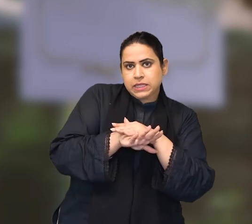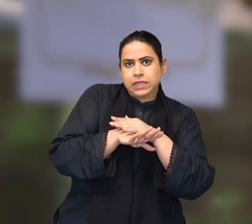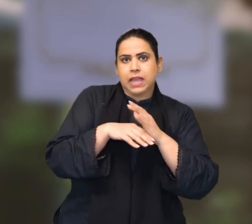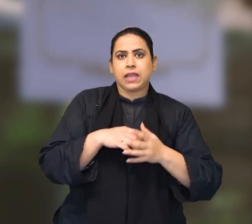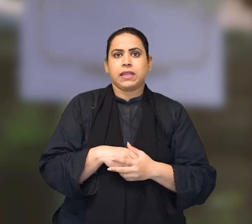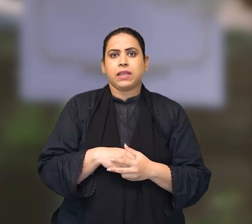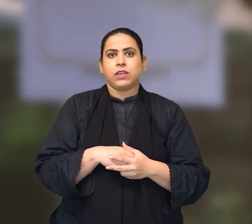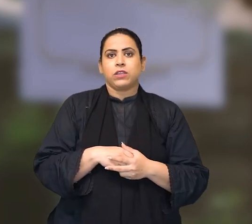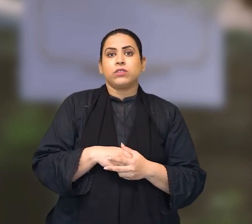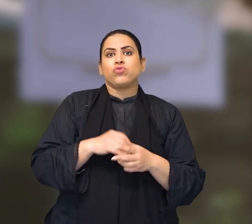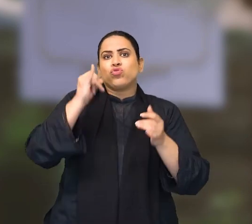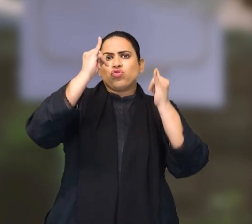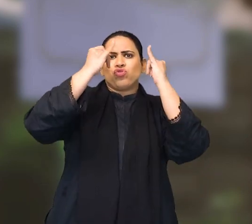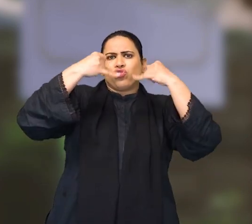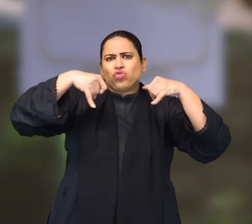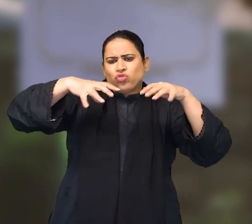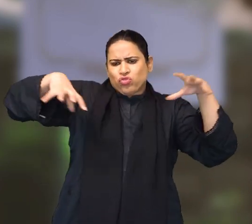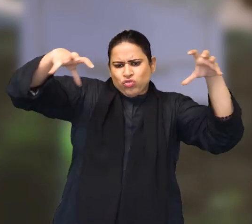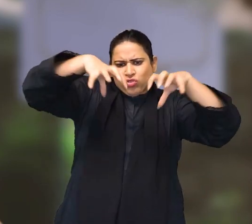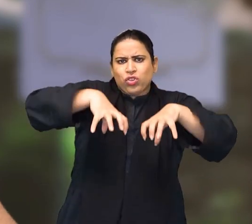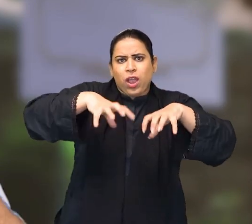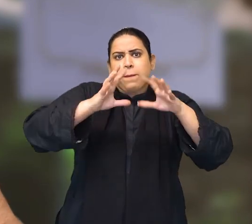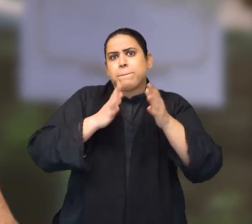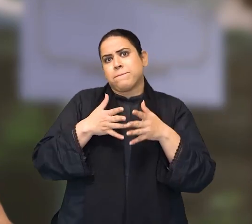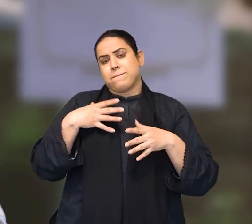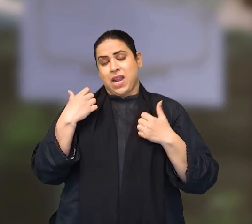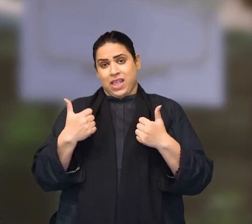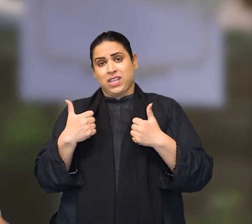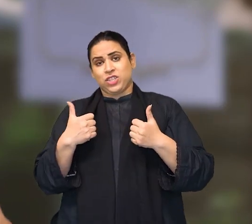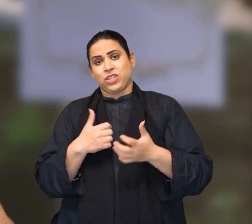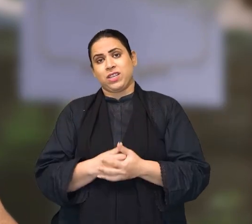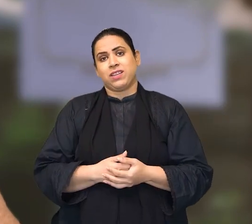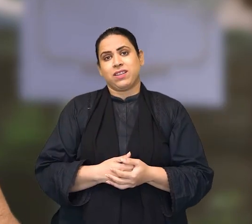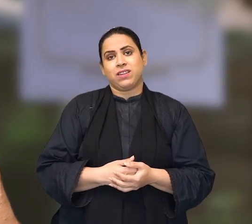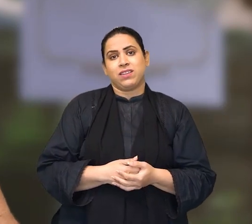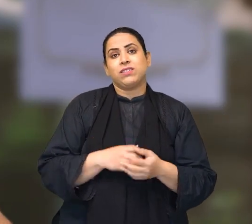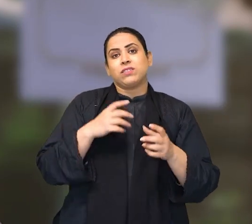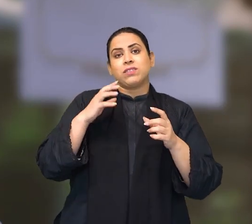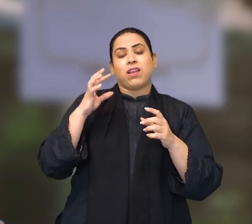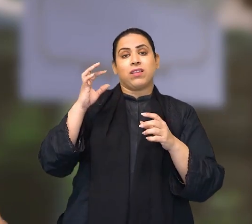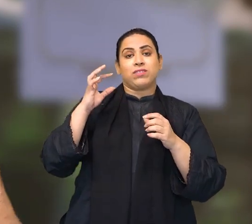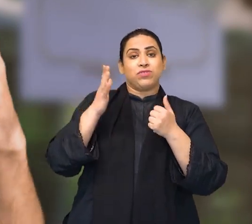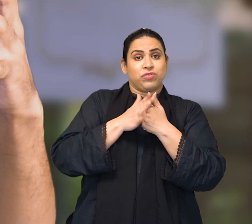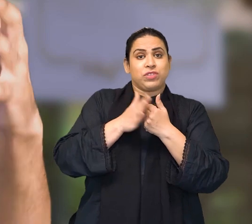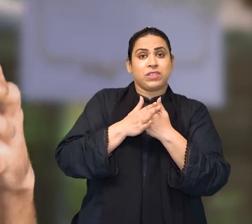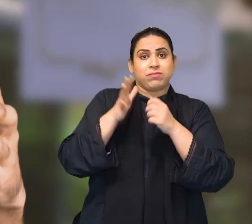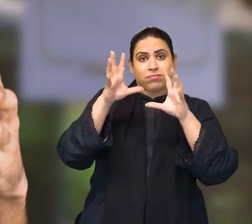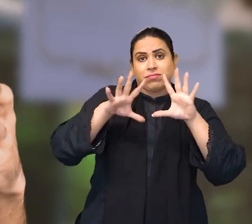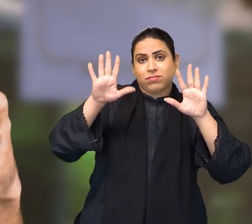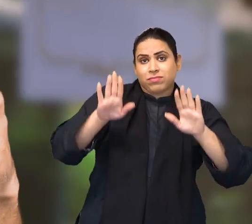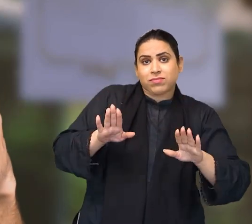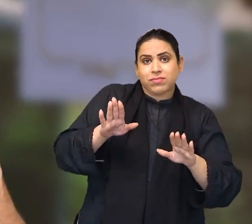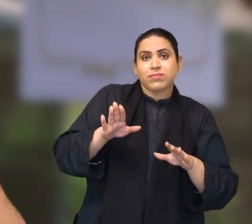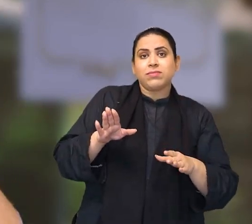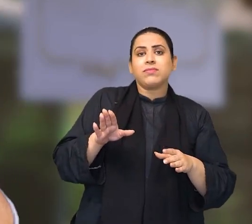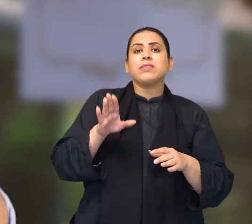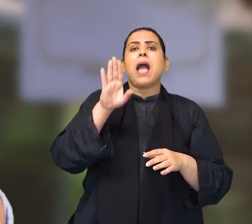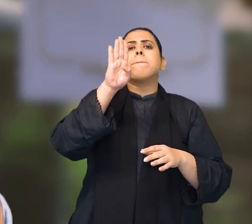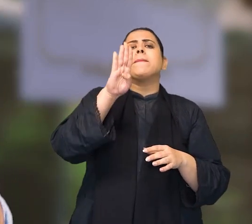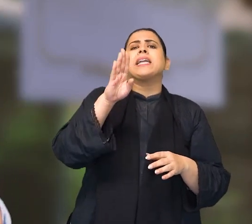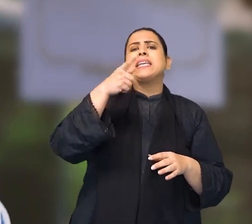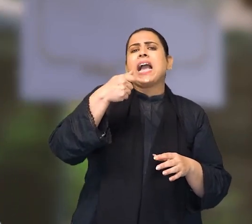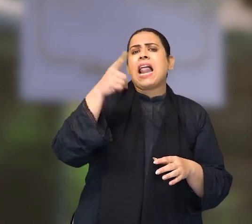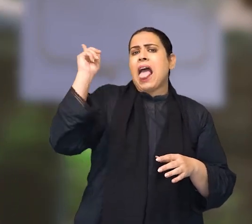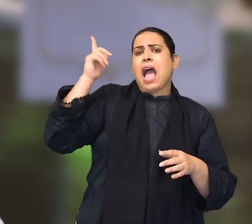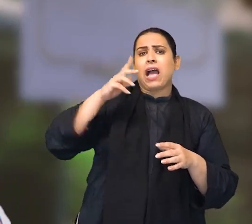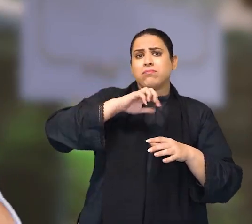पाकिस्तान का ओवरऑल जो एक जियोग्राफिकल एक एस्पेक्ट है वो भी बड़ा मज़ेदार है रिगार्डिंग दिस वेडिंग इंडस्ट्री. देयर वेडिंग इन बनी गालास, देयर इज़